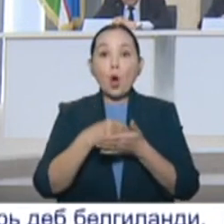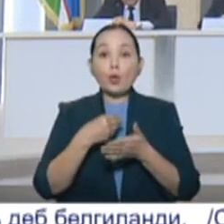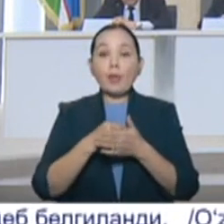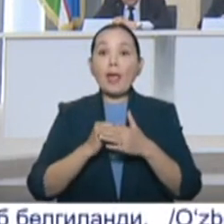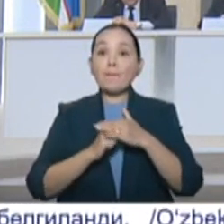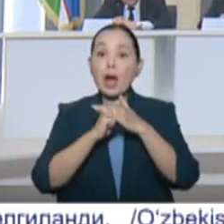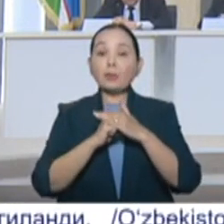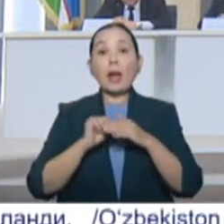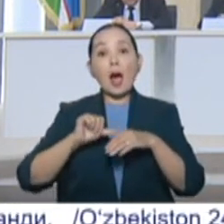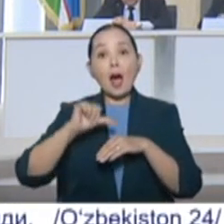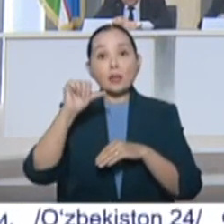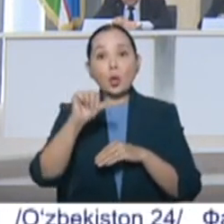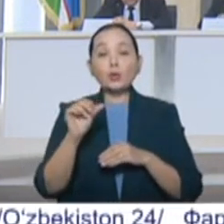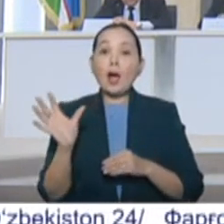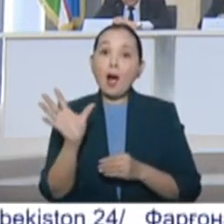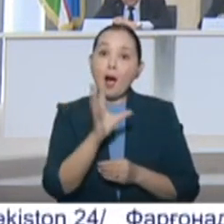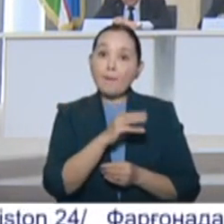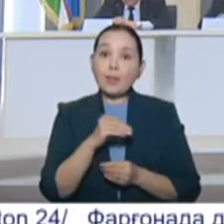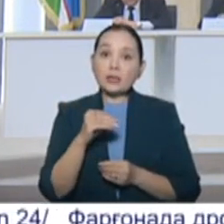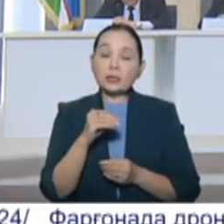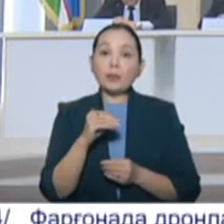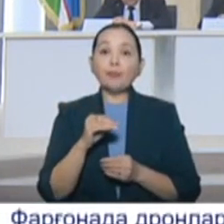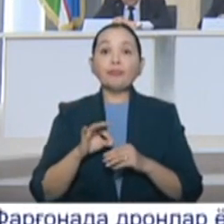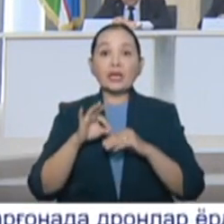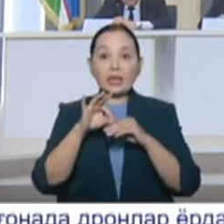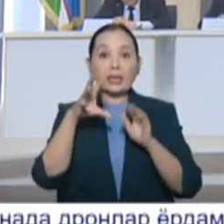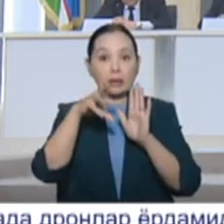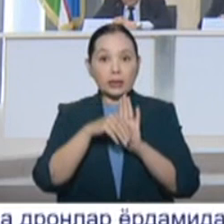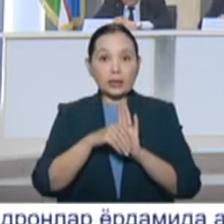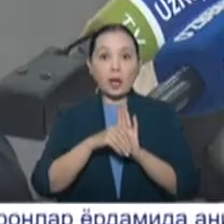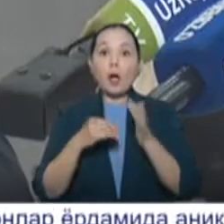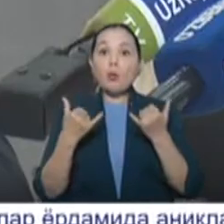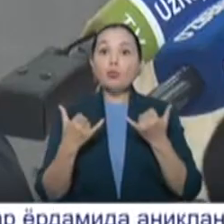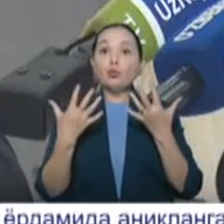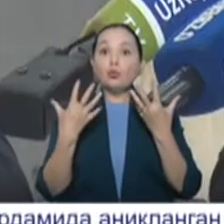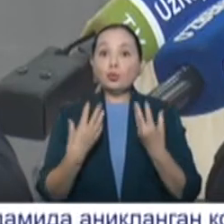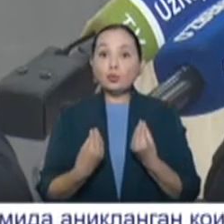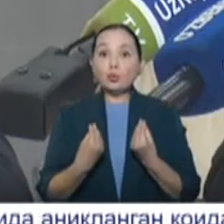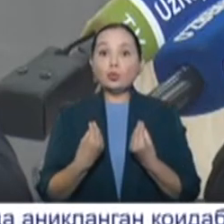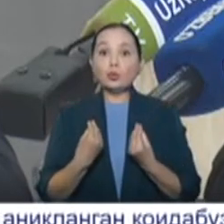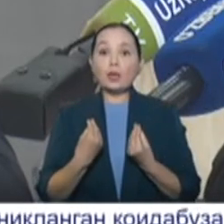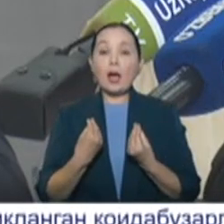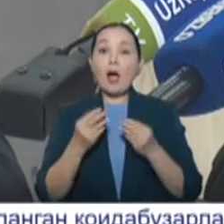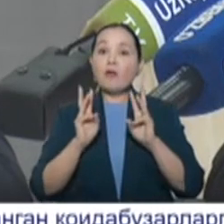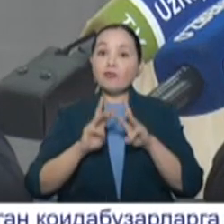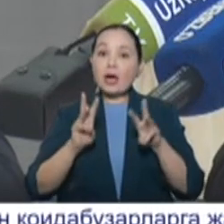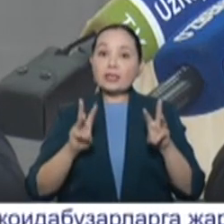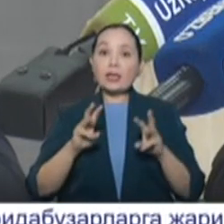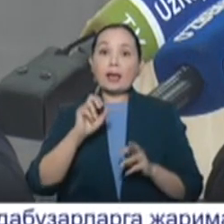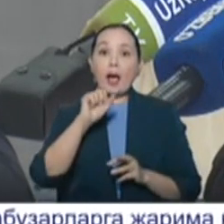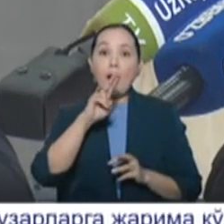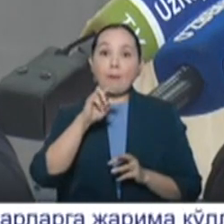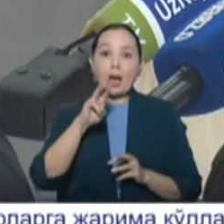manbalarini alohida hammasini kiritdik. Bugungi kunda mana shu bizning vazirlikning apparati